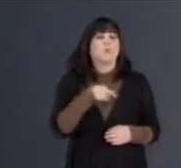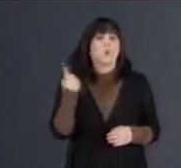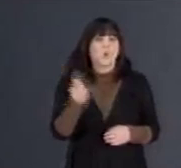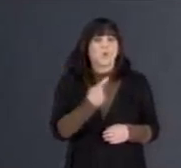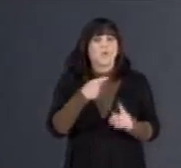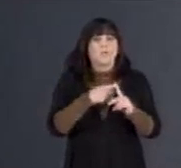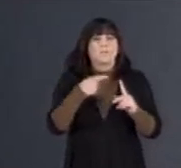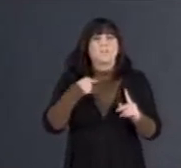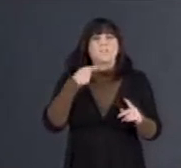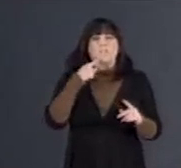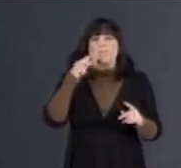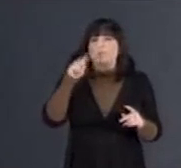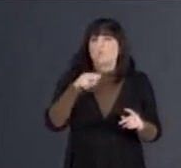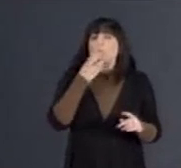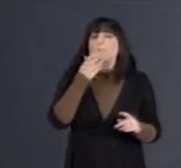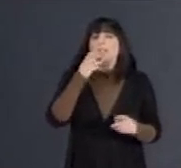iqtara'